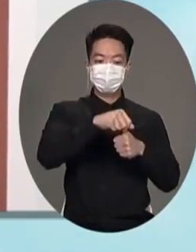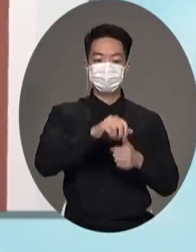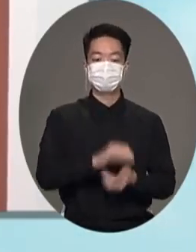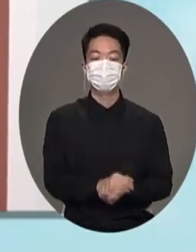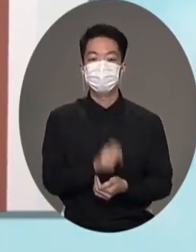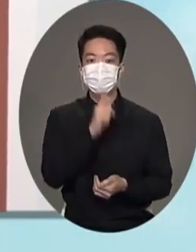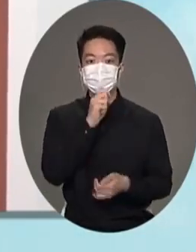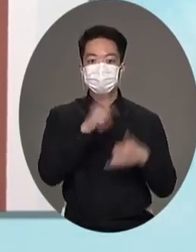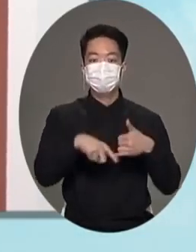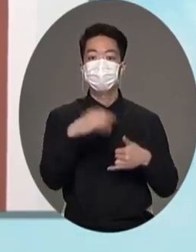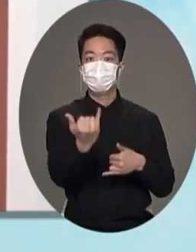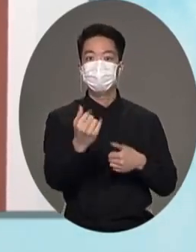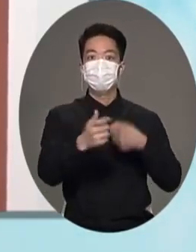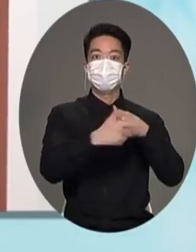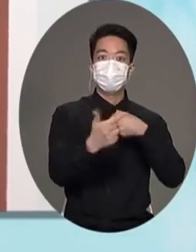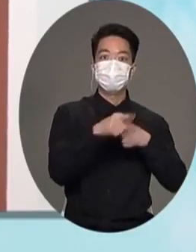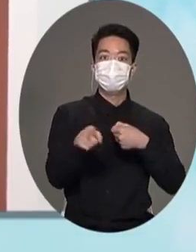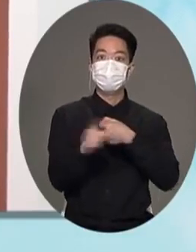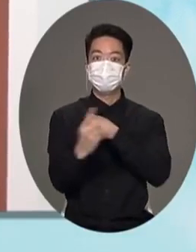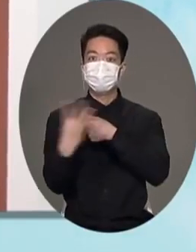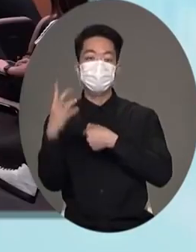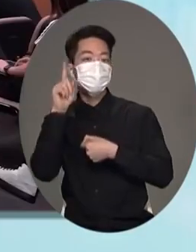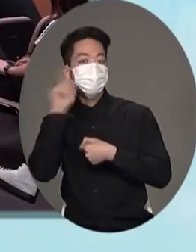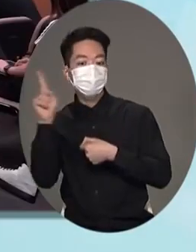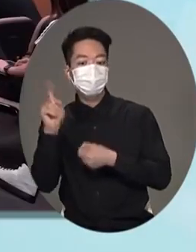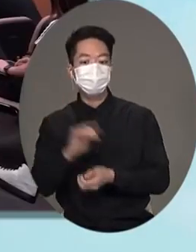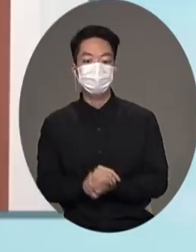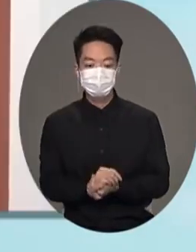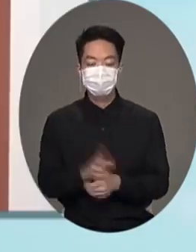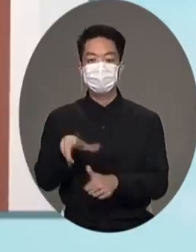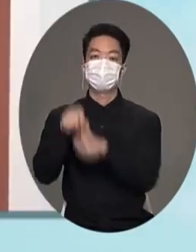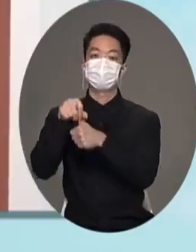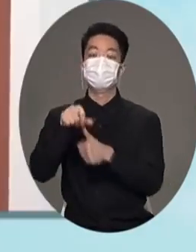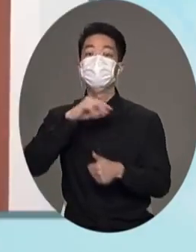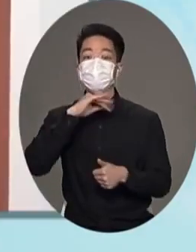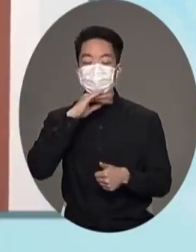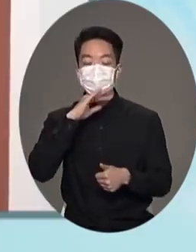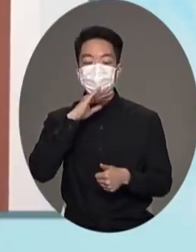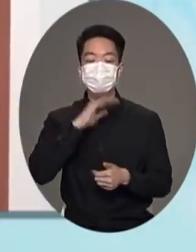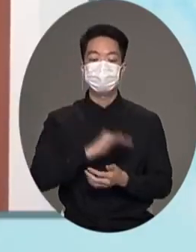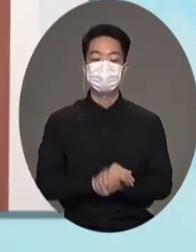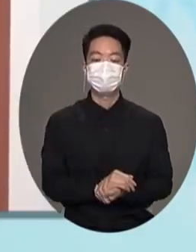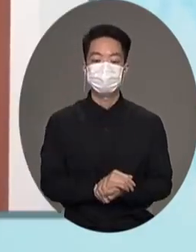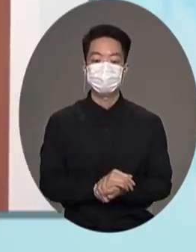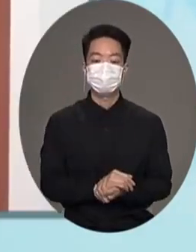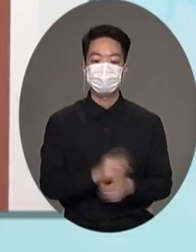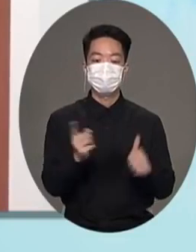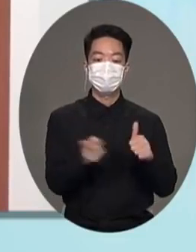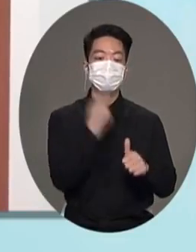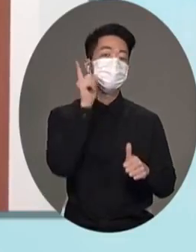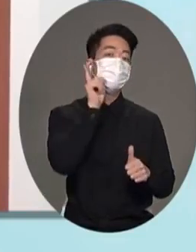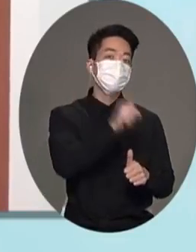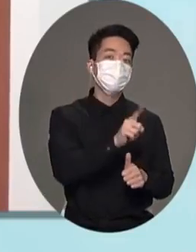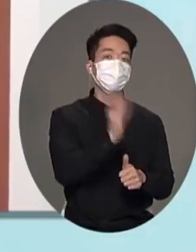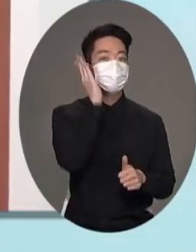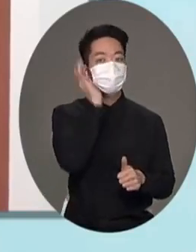呢，就是在第8至第14天裡面那個日子可以找到。所以如果你是、只是看頭7天的酒